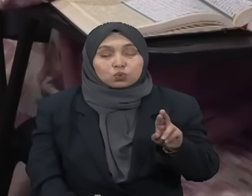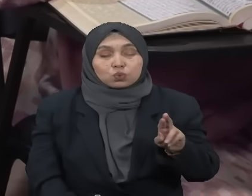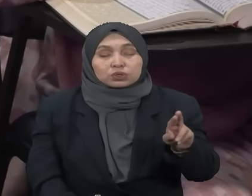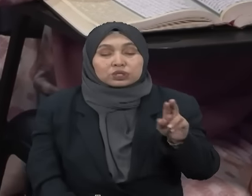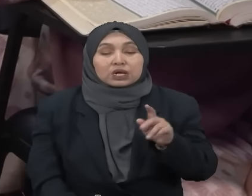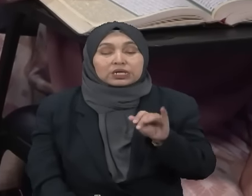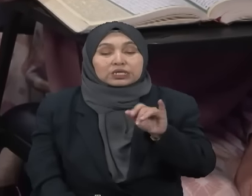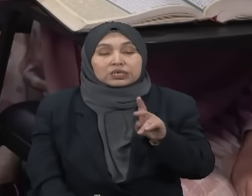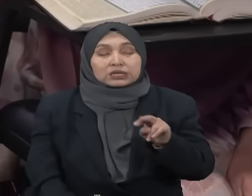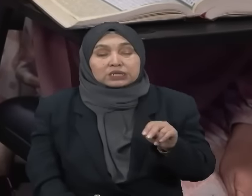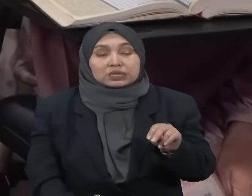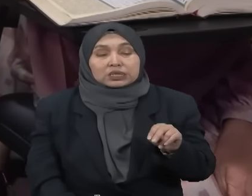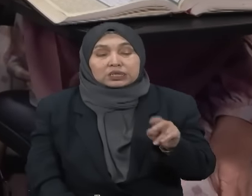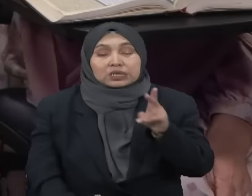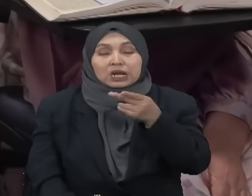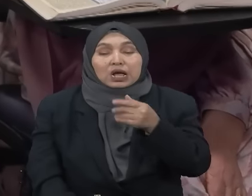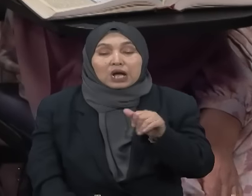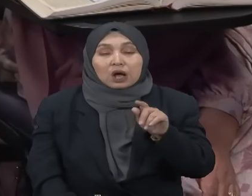yatatahharun.